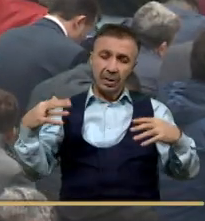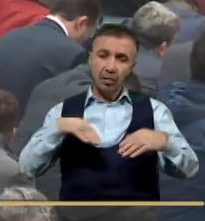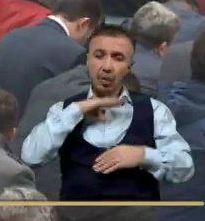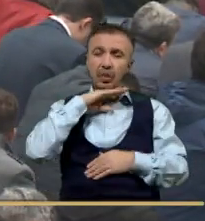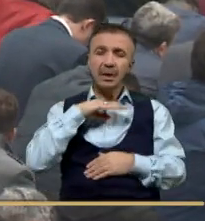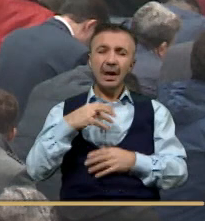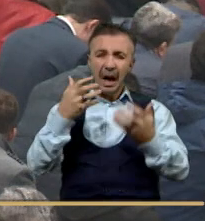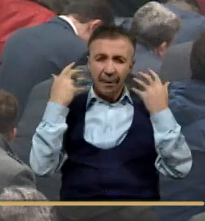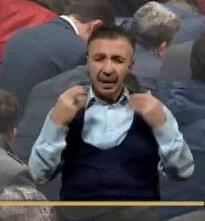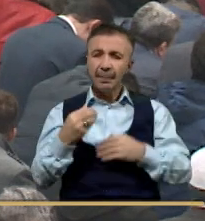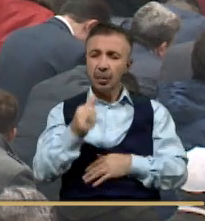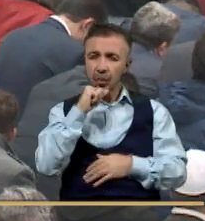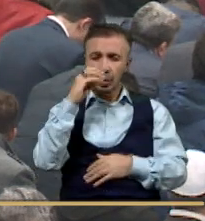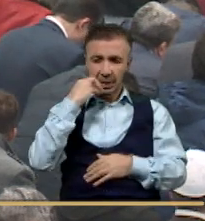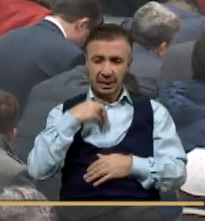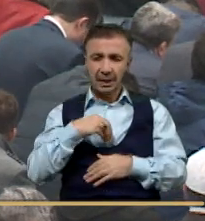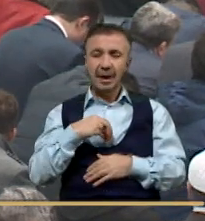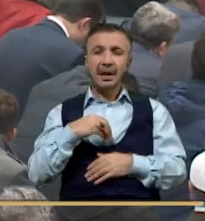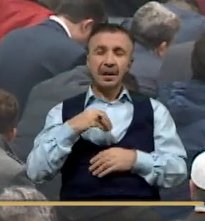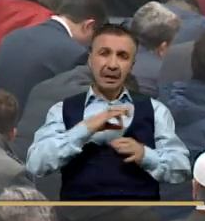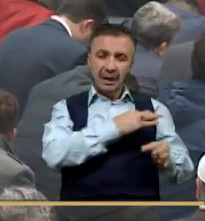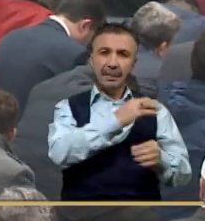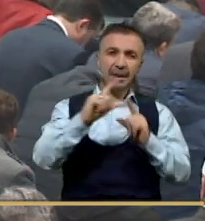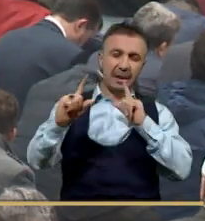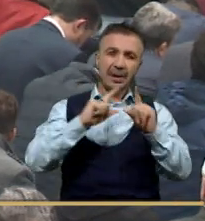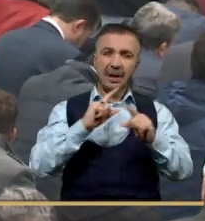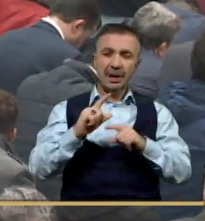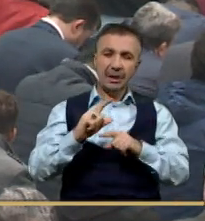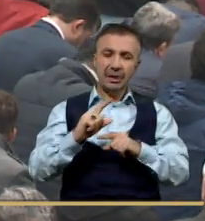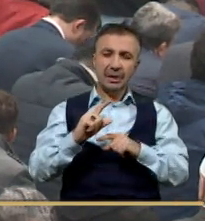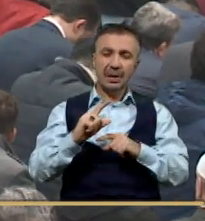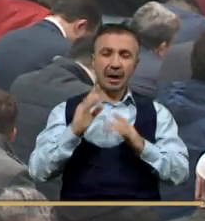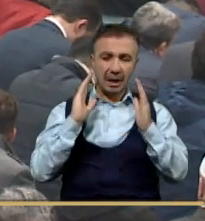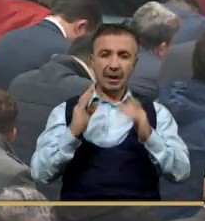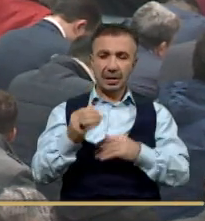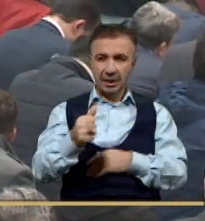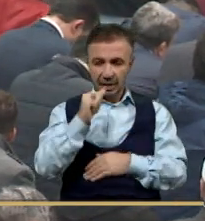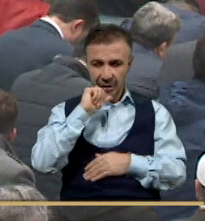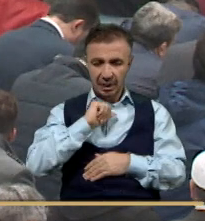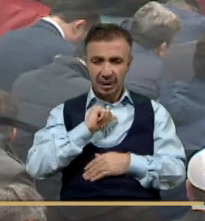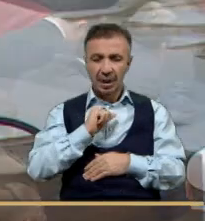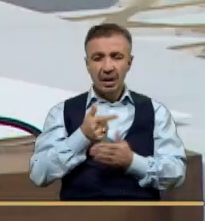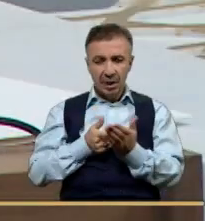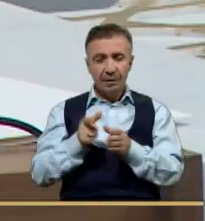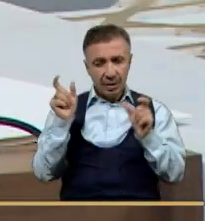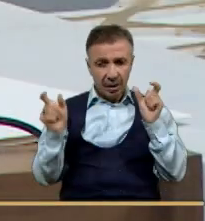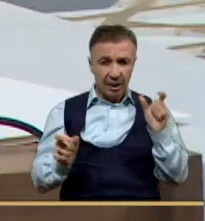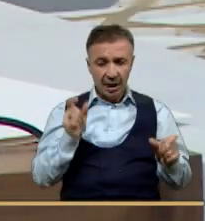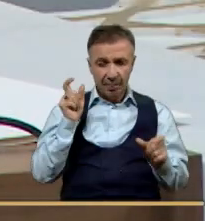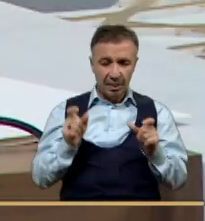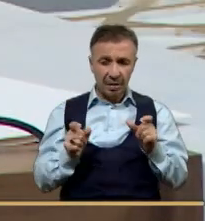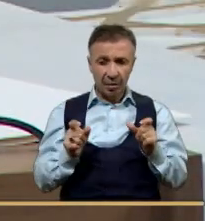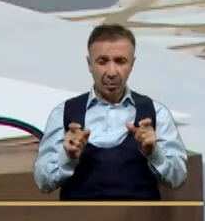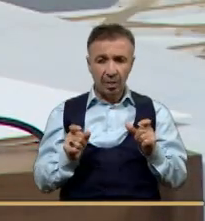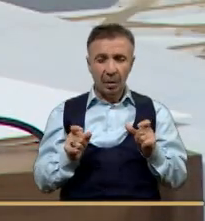sulayacak, insanlarımızın ihtiyacını karşılayacak, çiftçilerimizin yüzünü güldürecek bol ve